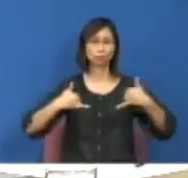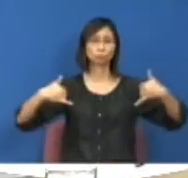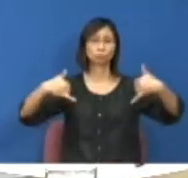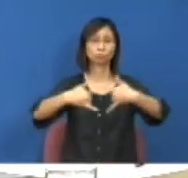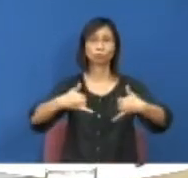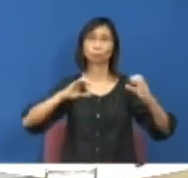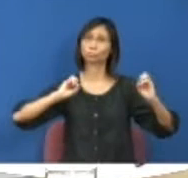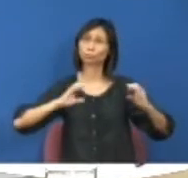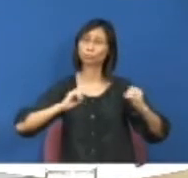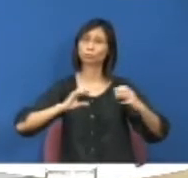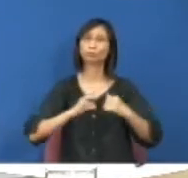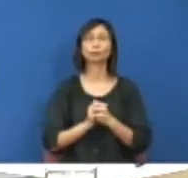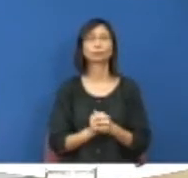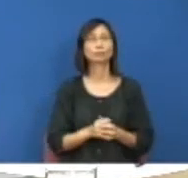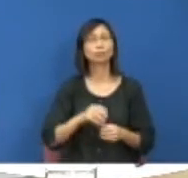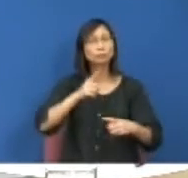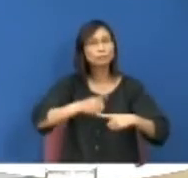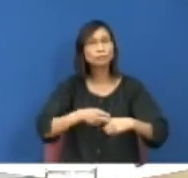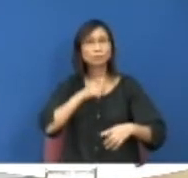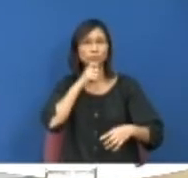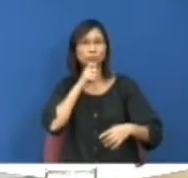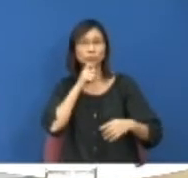對當時